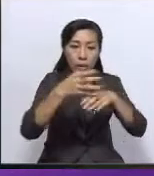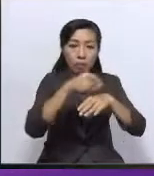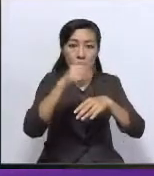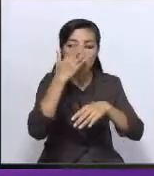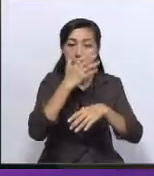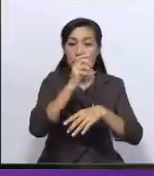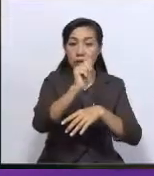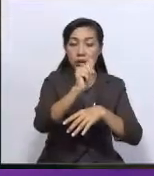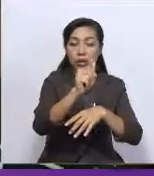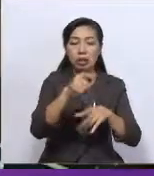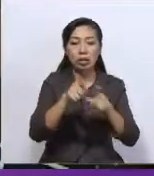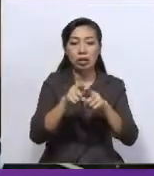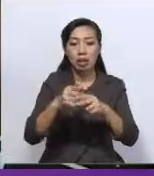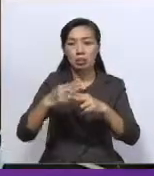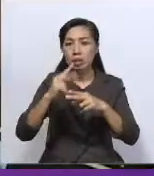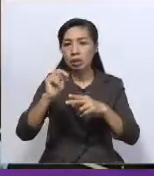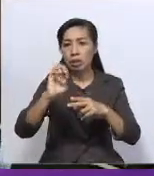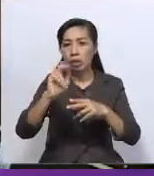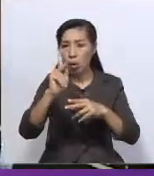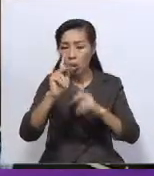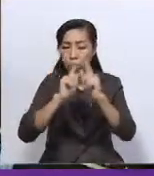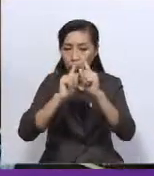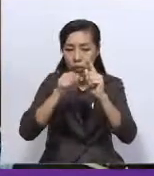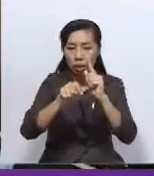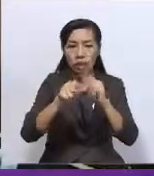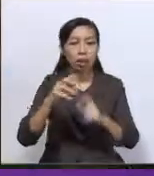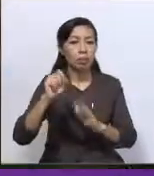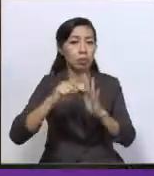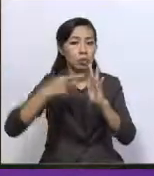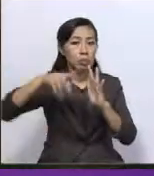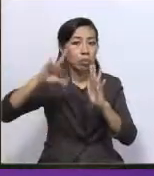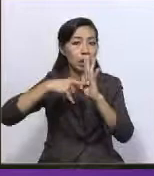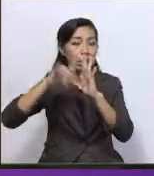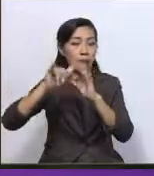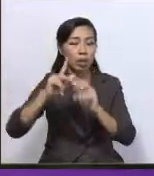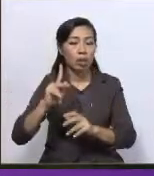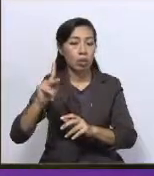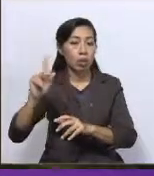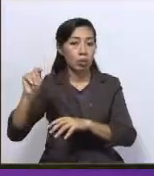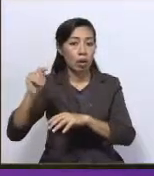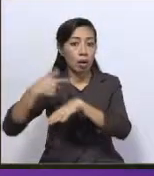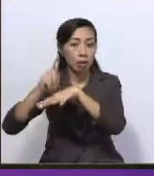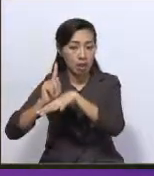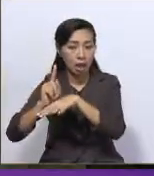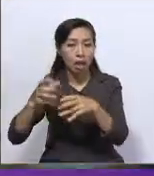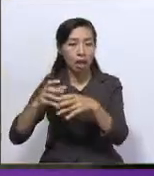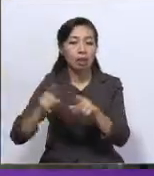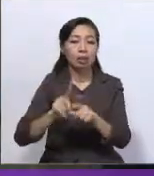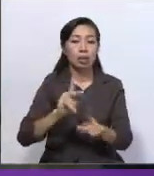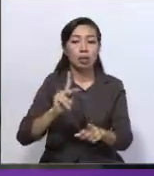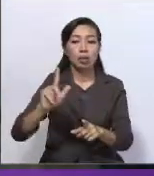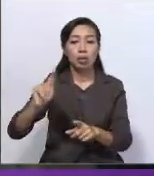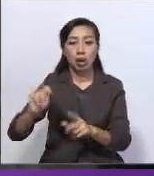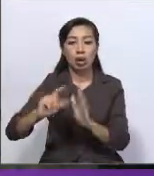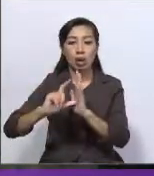ายอภิสิทธิ์เวชชาชีวะนายนิกรจำนงได้มีการหารือกับนายสุภชัยสมเจริญประธานกกต.และนายแสวงบุญมีรองเลขาธิการกก